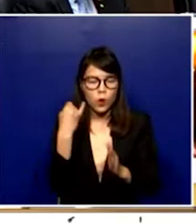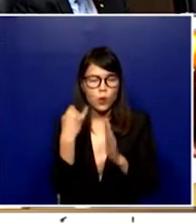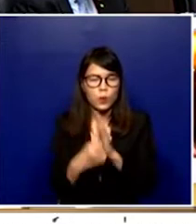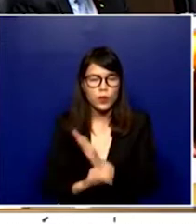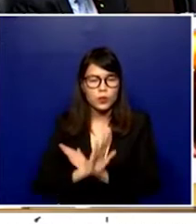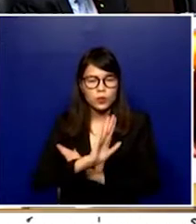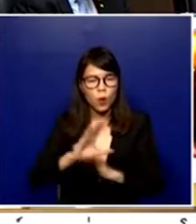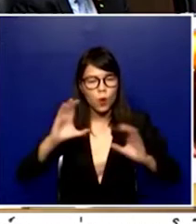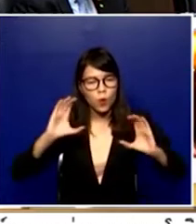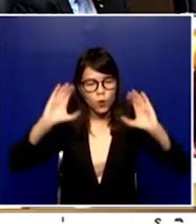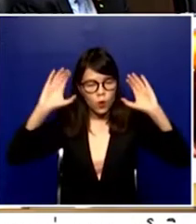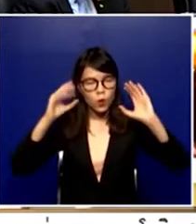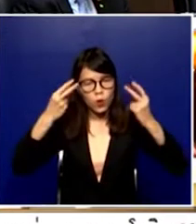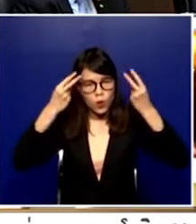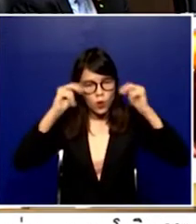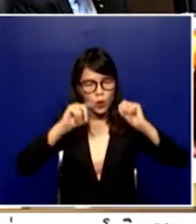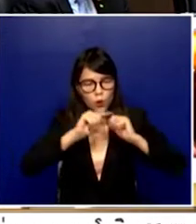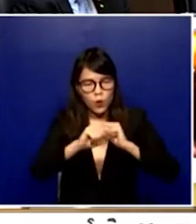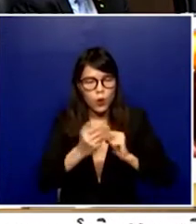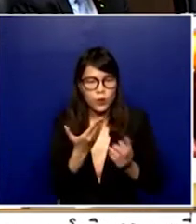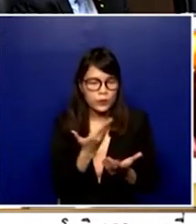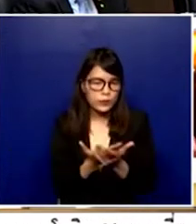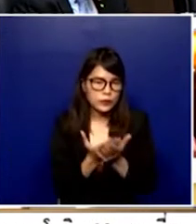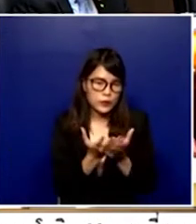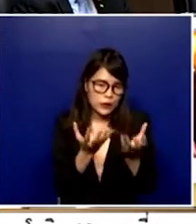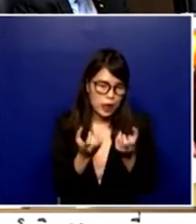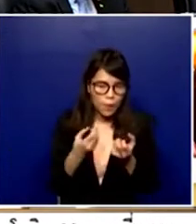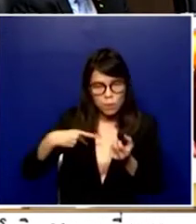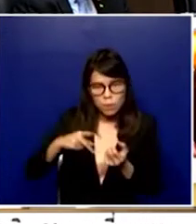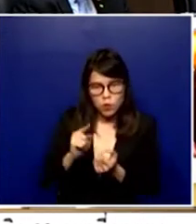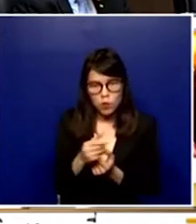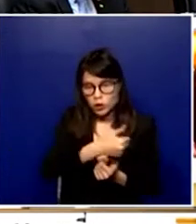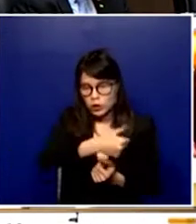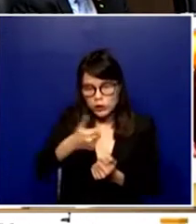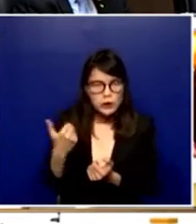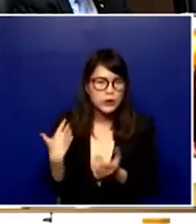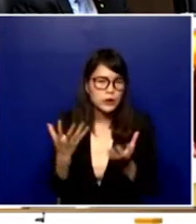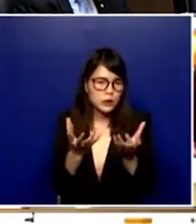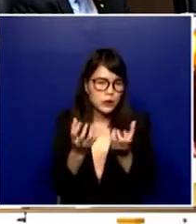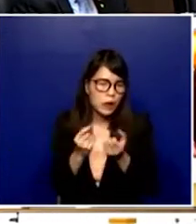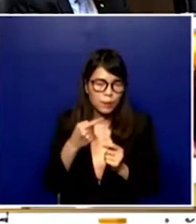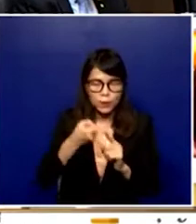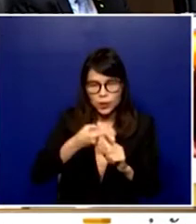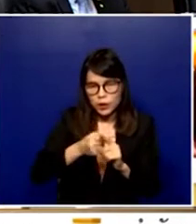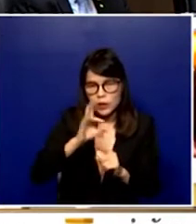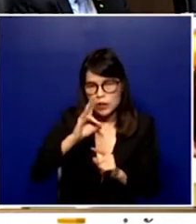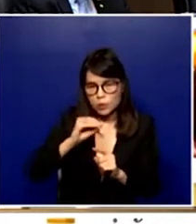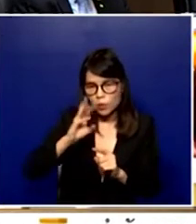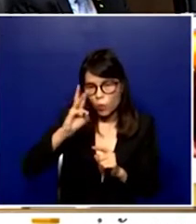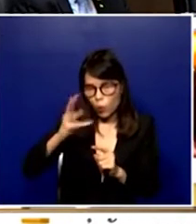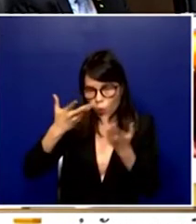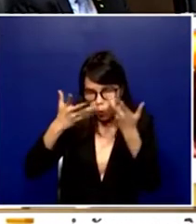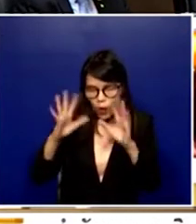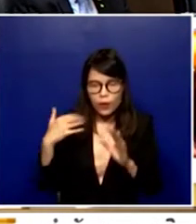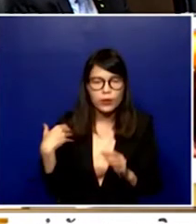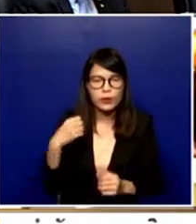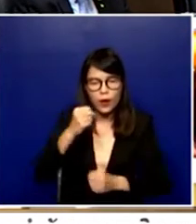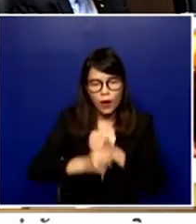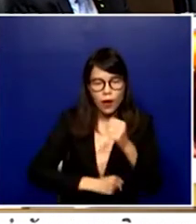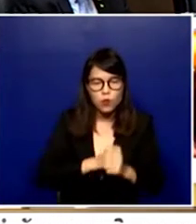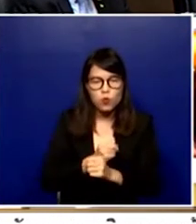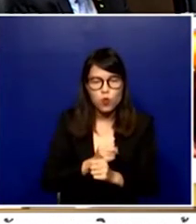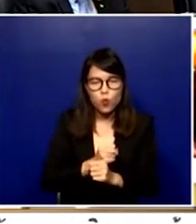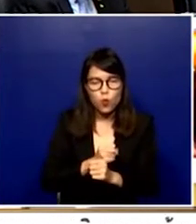เอกป Meredhead จัดโอชาในการรับผนประโยชนllorจากกองทัพตลอดมา 76 เดือนนำตงแต่เกษียอายุแล้ว